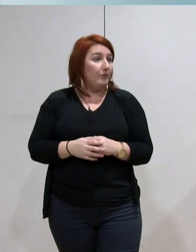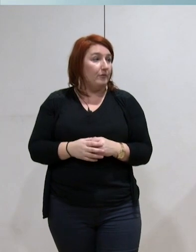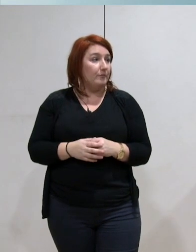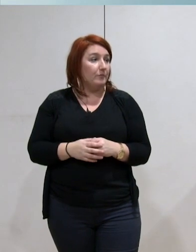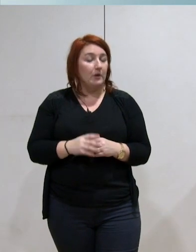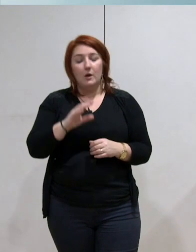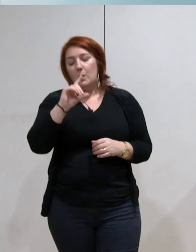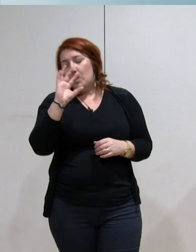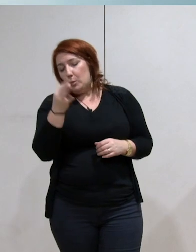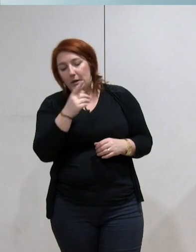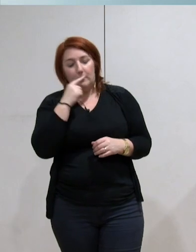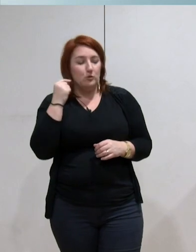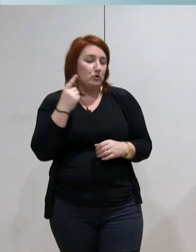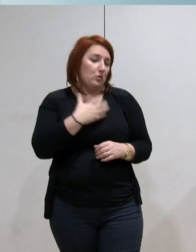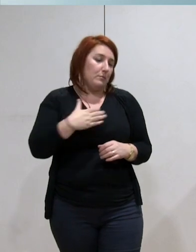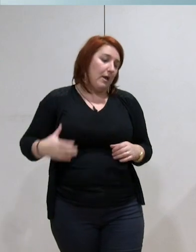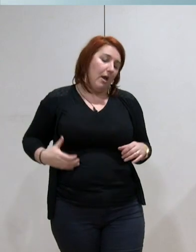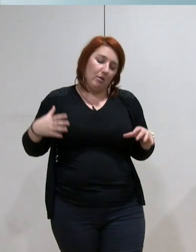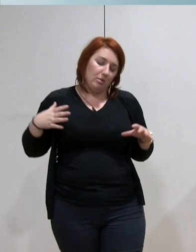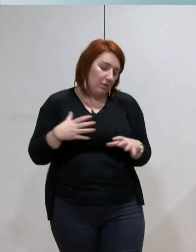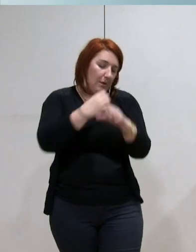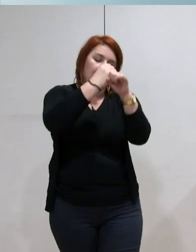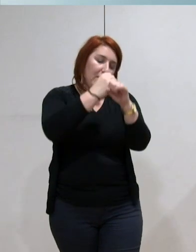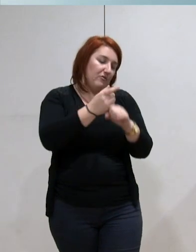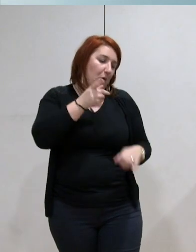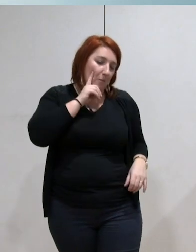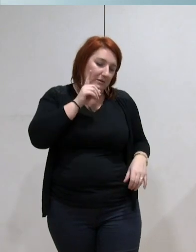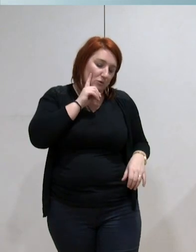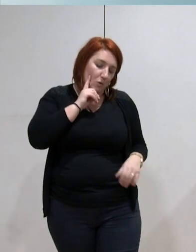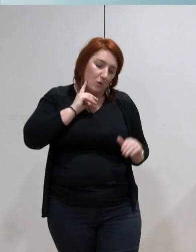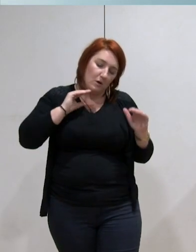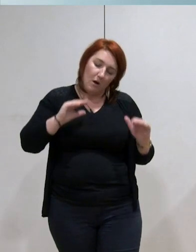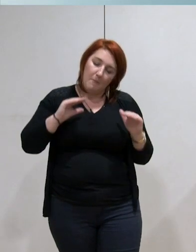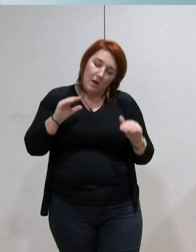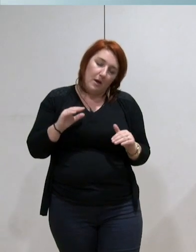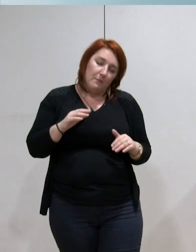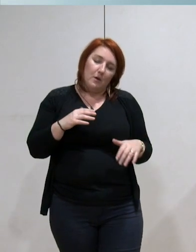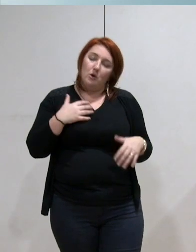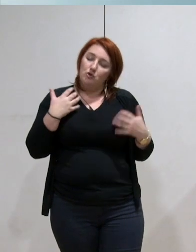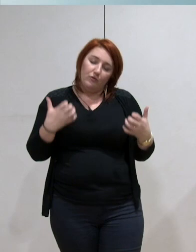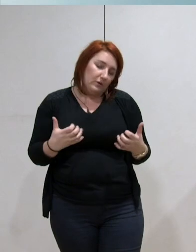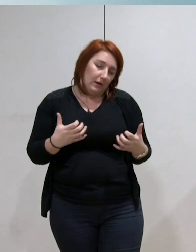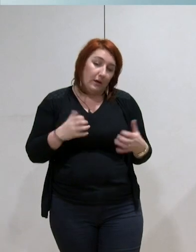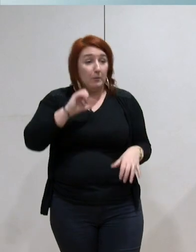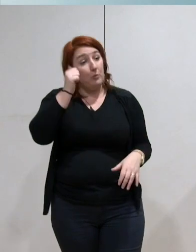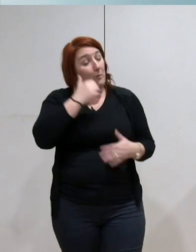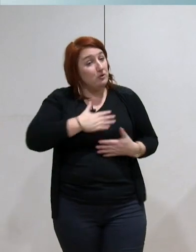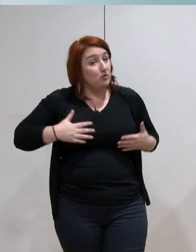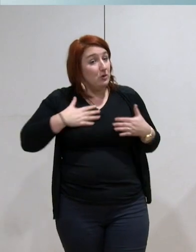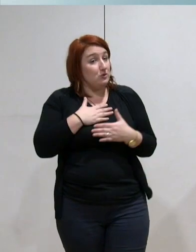oui monsieur le Maire très brièvement parce que je je voudrais quand même d'abord me réjouir que Madame